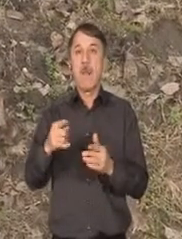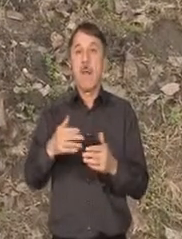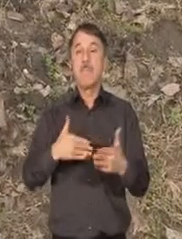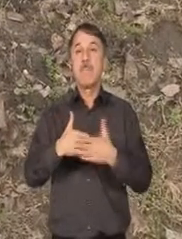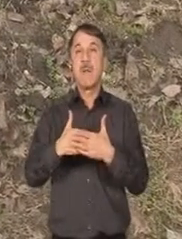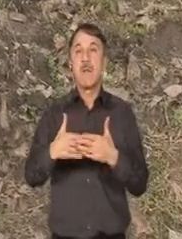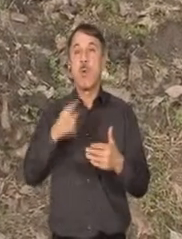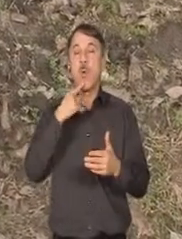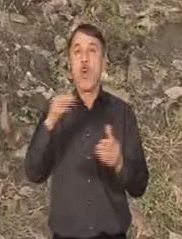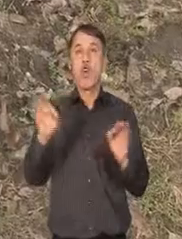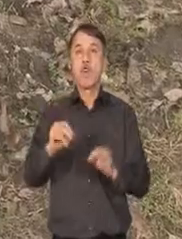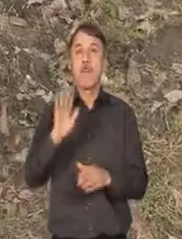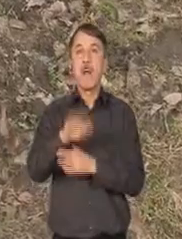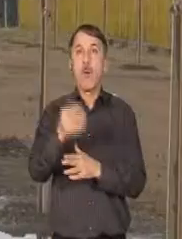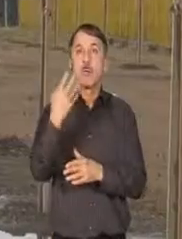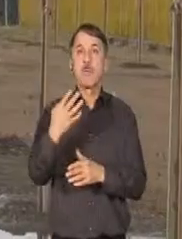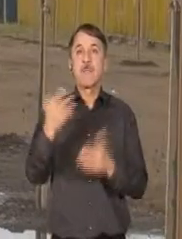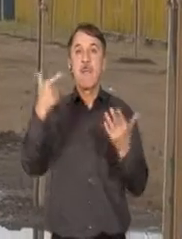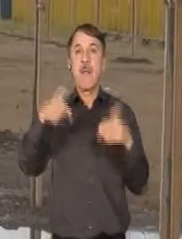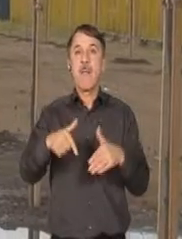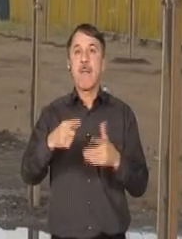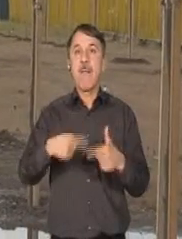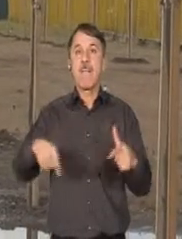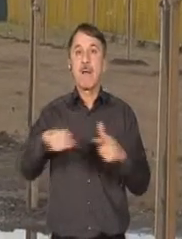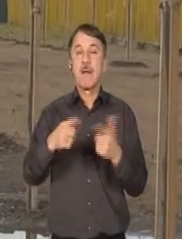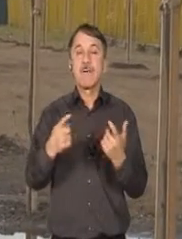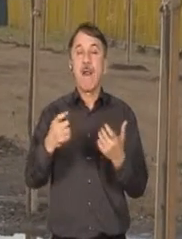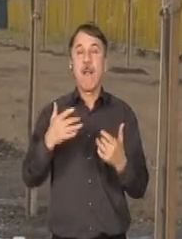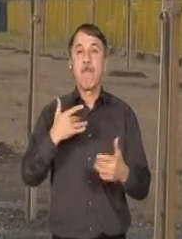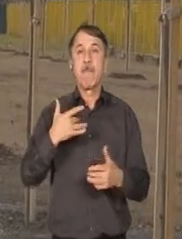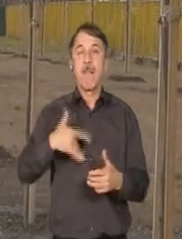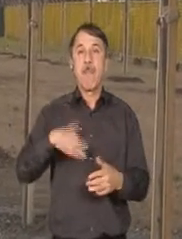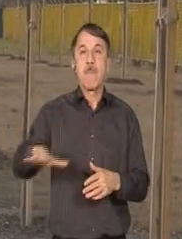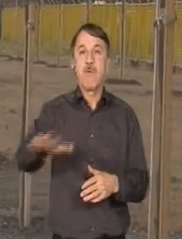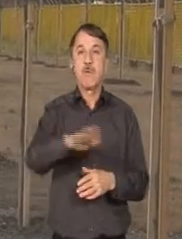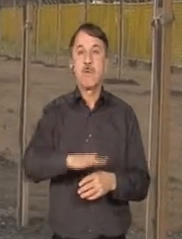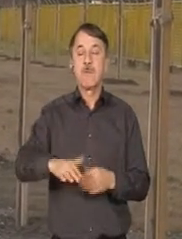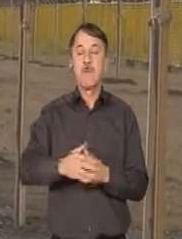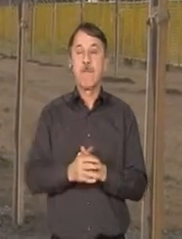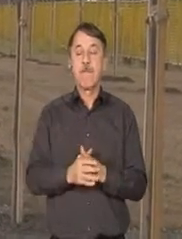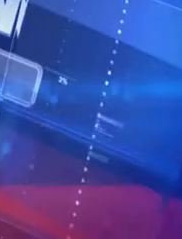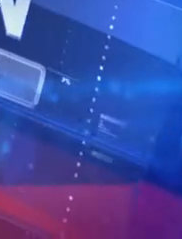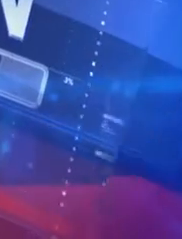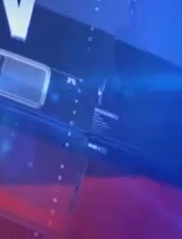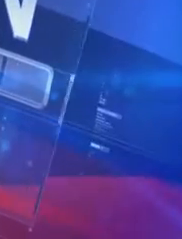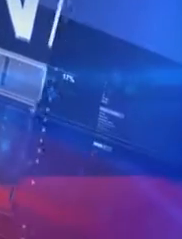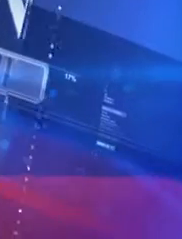prigradskim naseljima, te je uređeno preko 47.000 kvadrata zelenih površina.